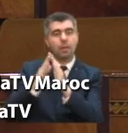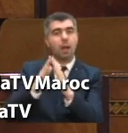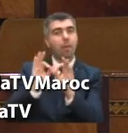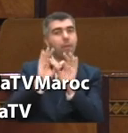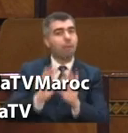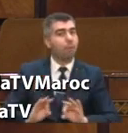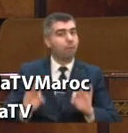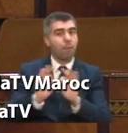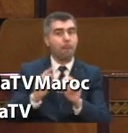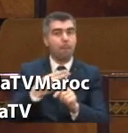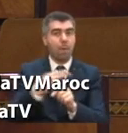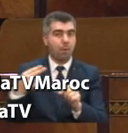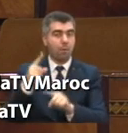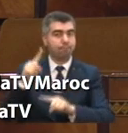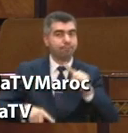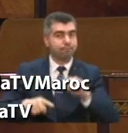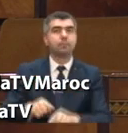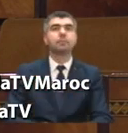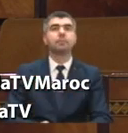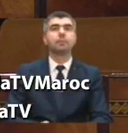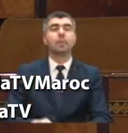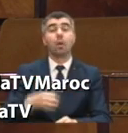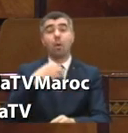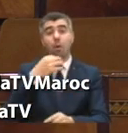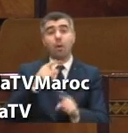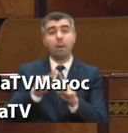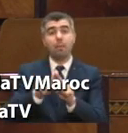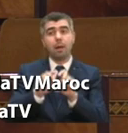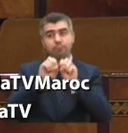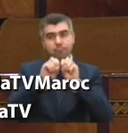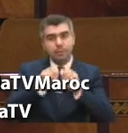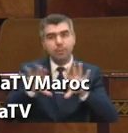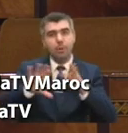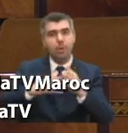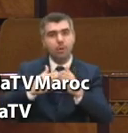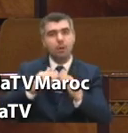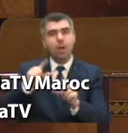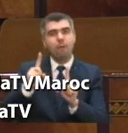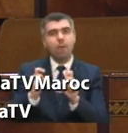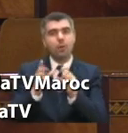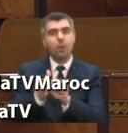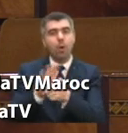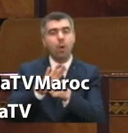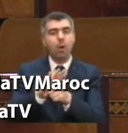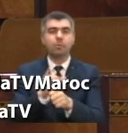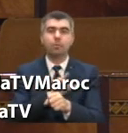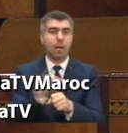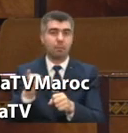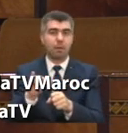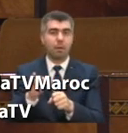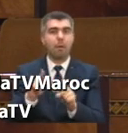الوباء الفتاك والحد من تداعياته الاجتماعية والاقتصادية، وهو ما يشكل مبعث